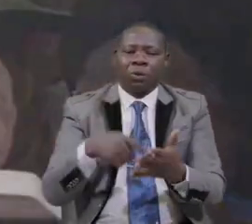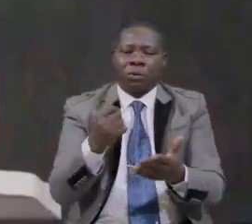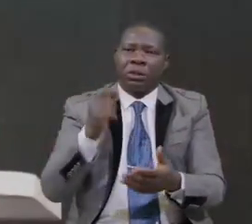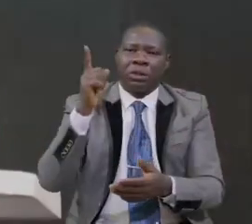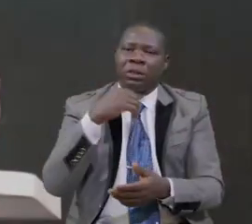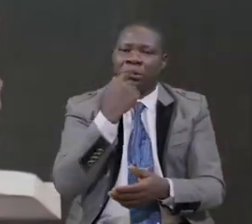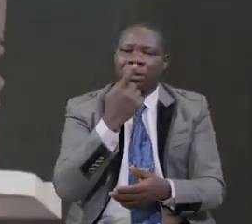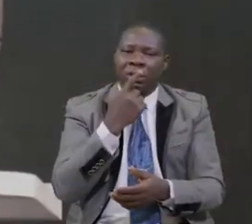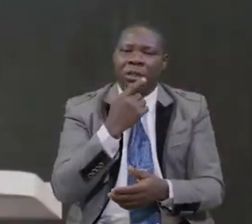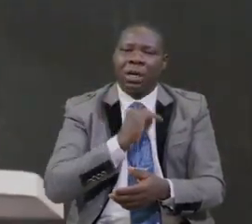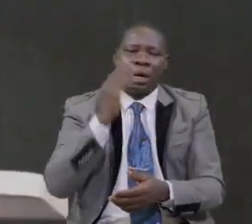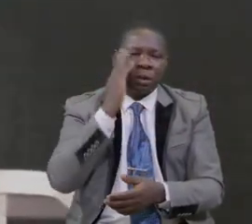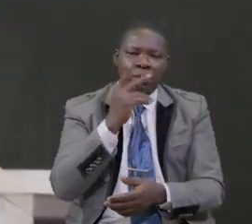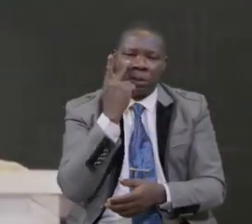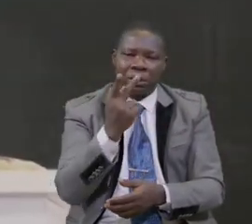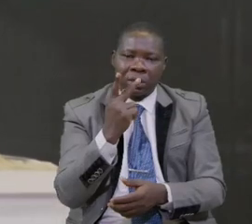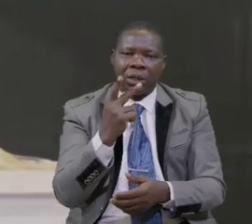Une fois qu'il est avec toi,